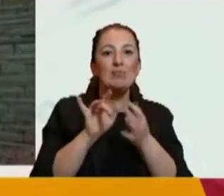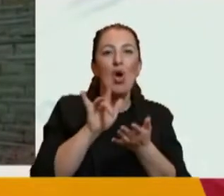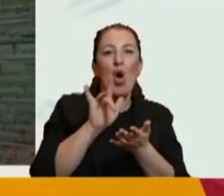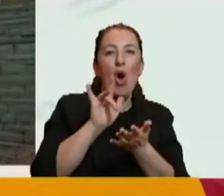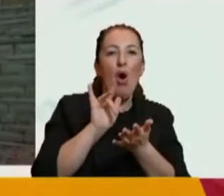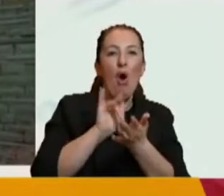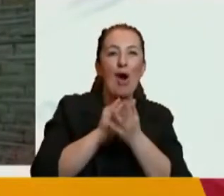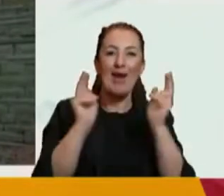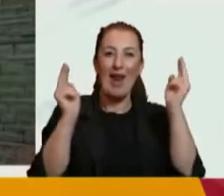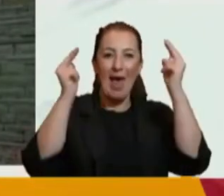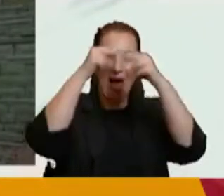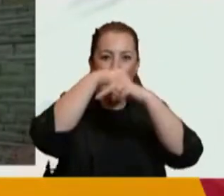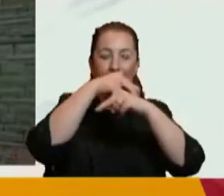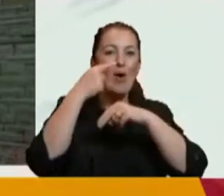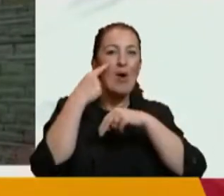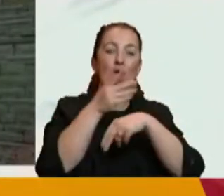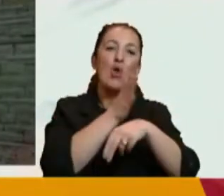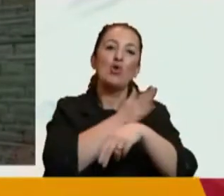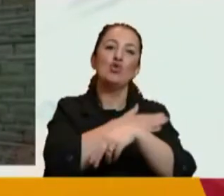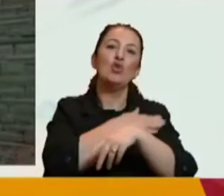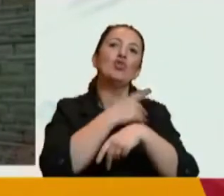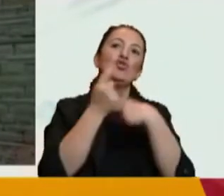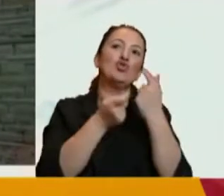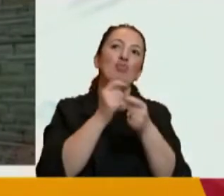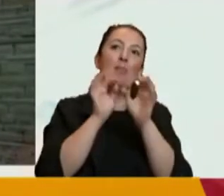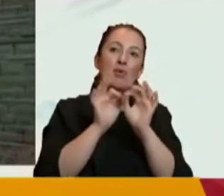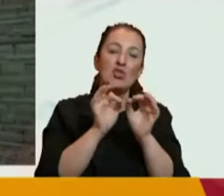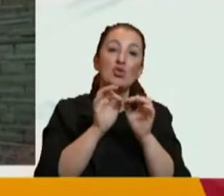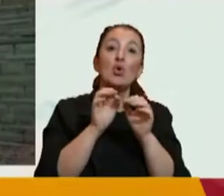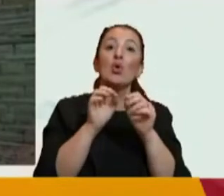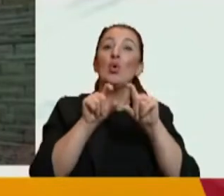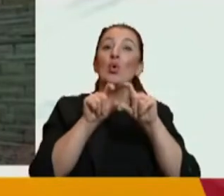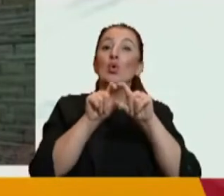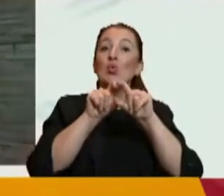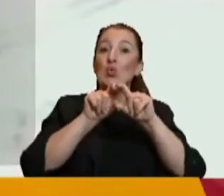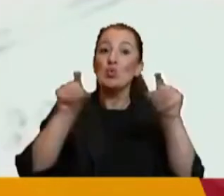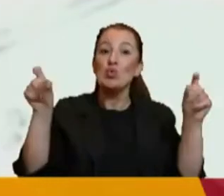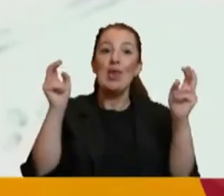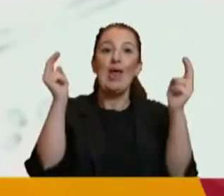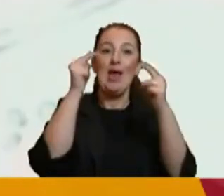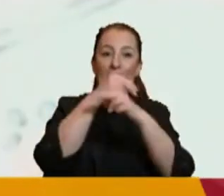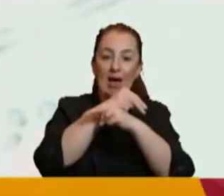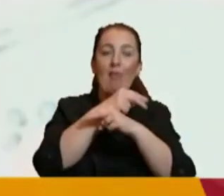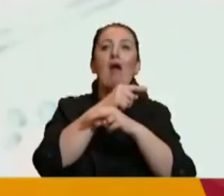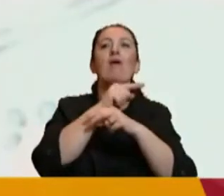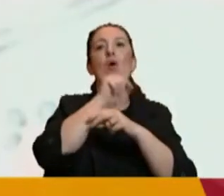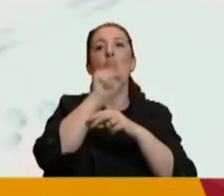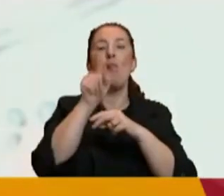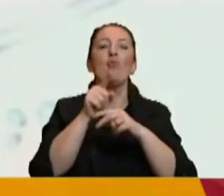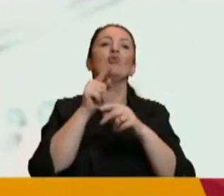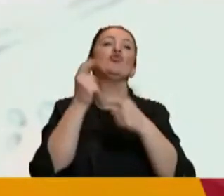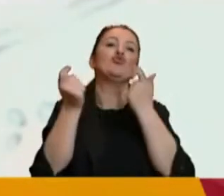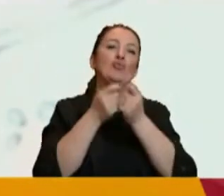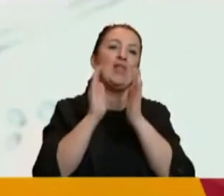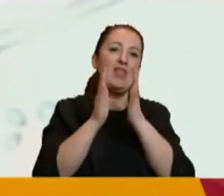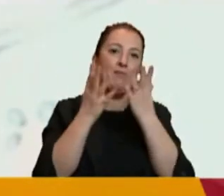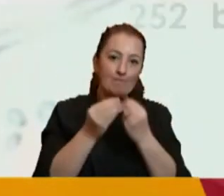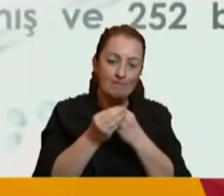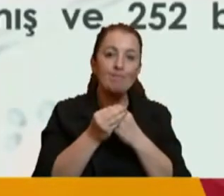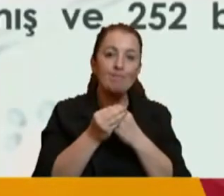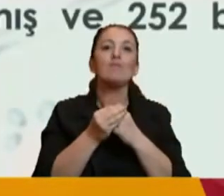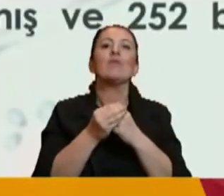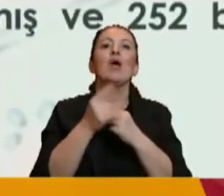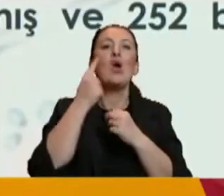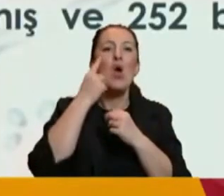sol taraftaki çalışmalara başlayacağız uzunkemer ve kovuk Kemer'deki çalışmalarımıza devam ediyor kanalizasyon ve